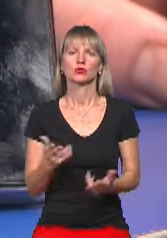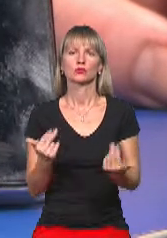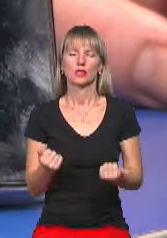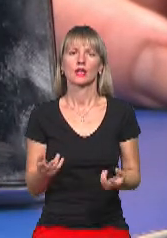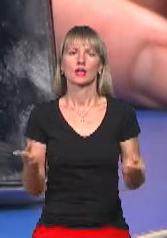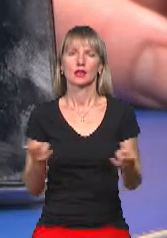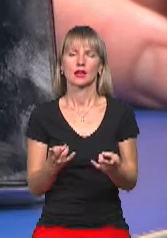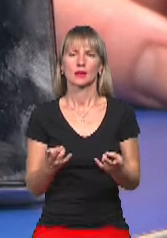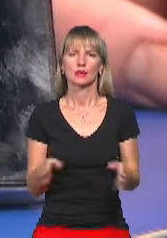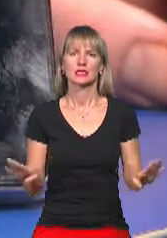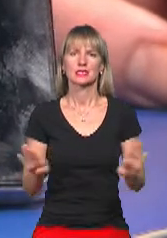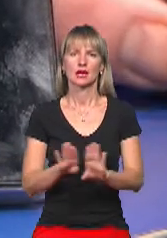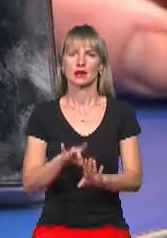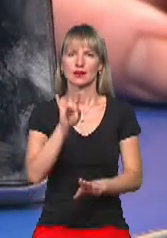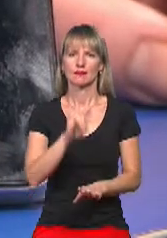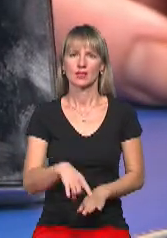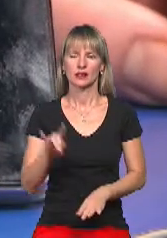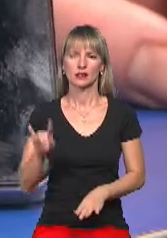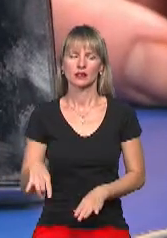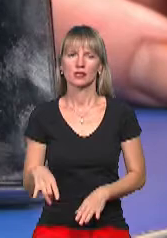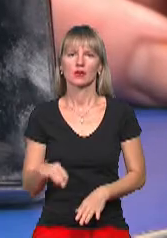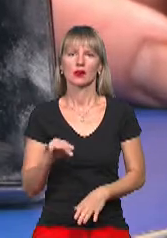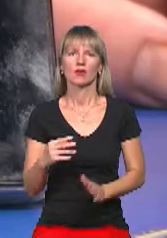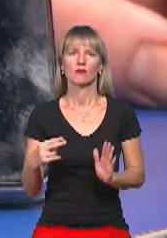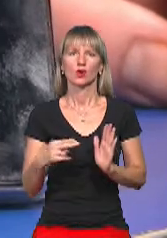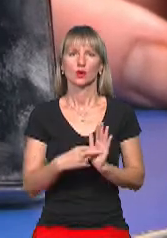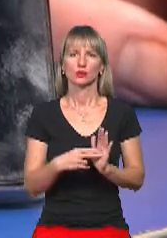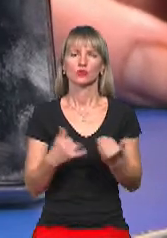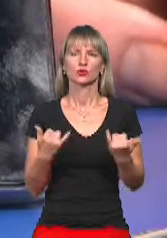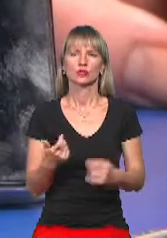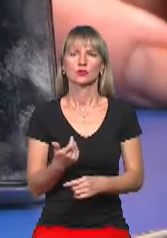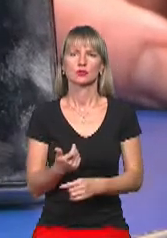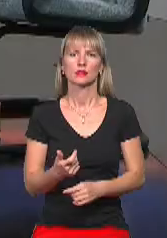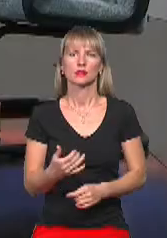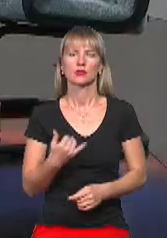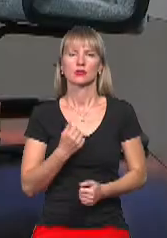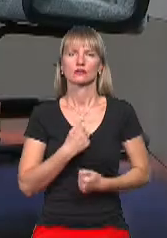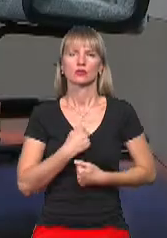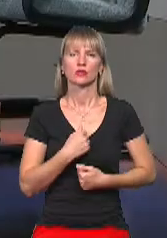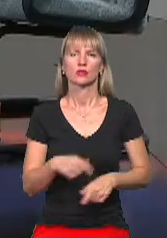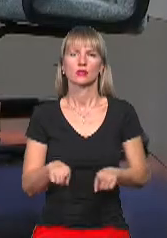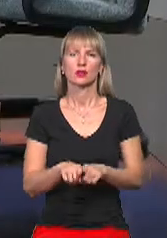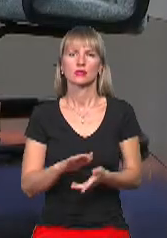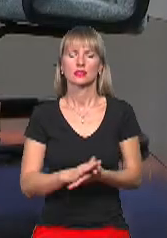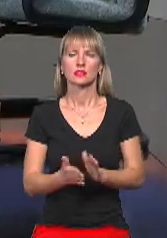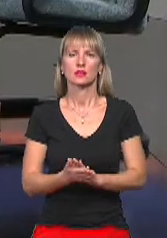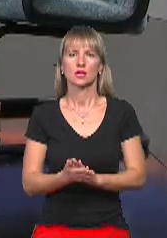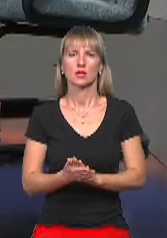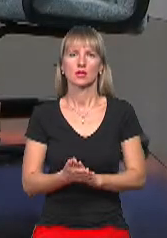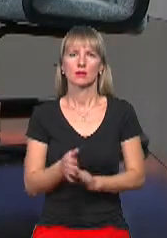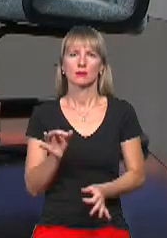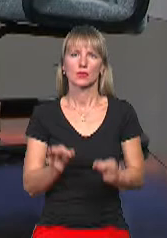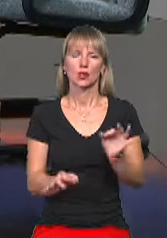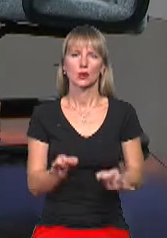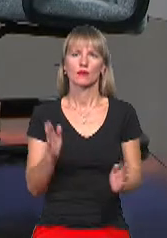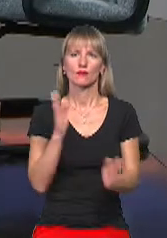треба закрити вікна, так, і зараз дуже, ну, у нас, к сожалению, таке состояние окружающей среды, в